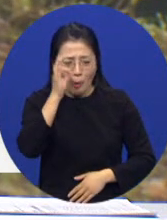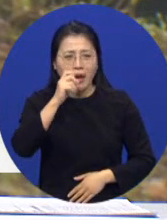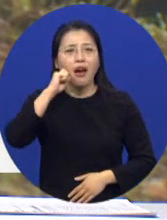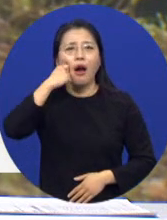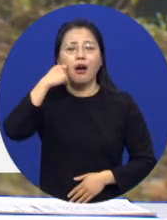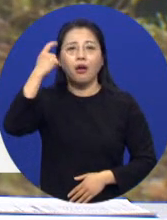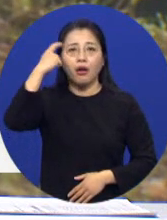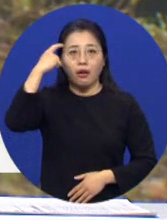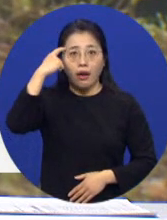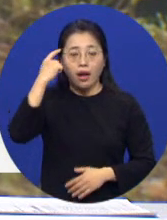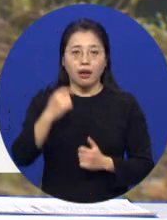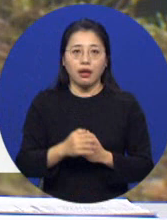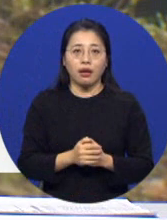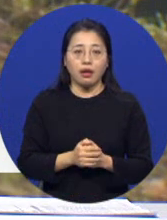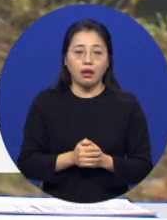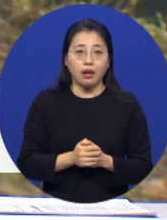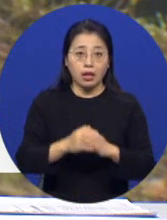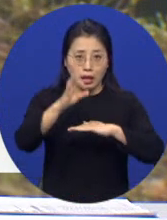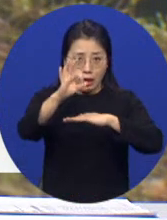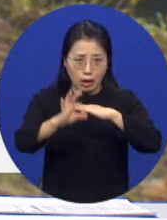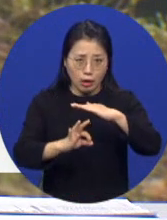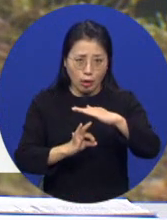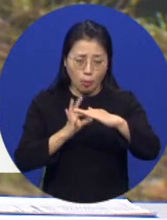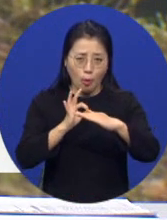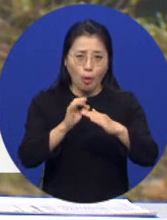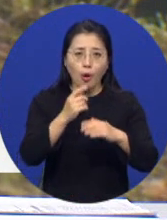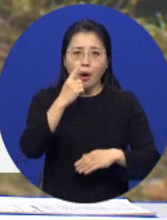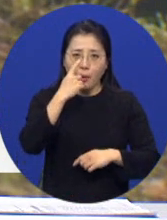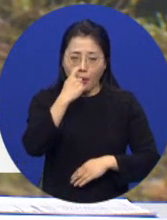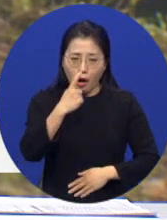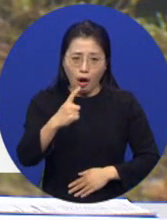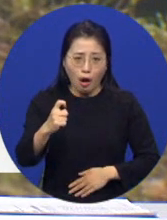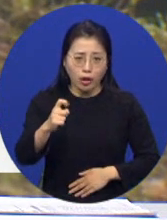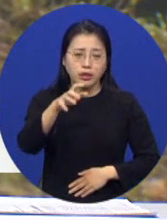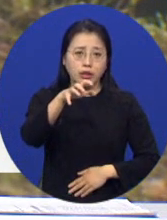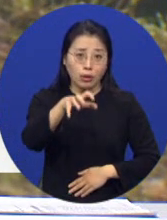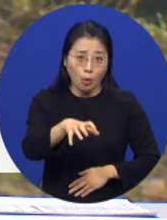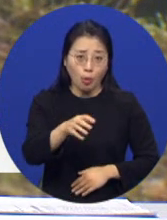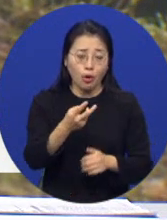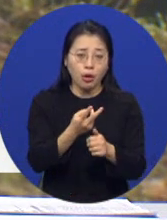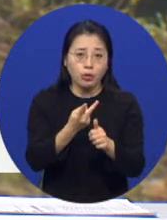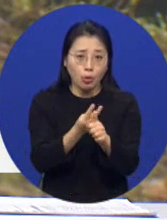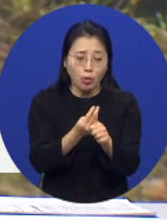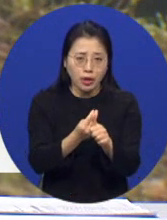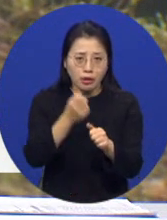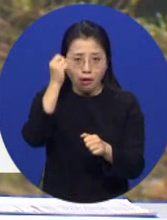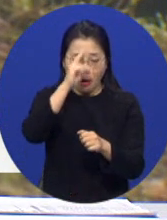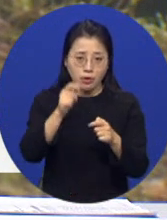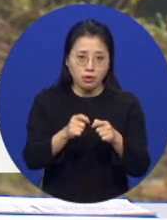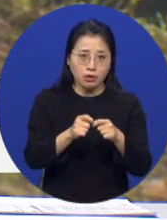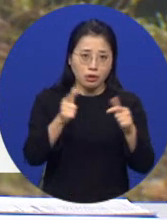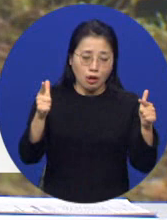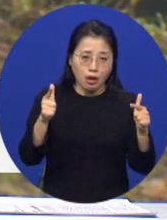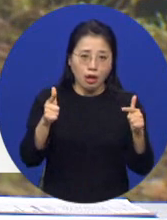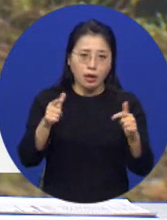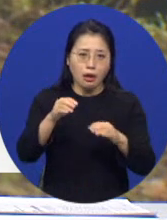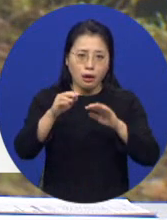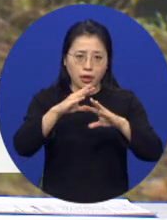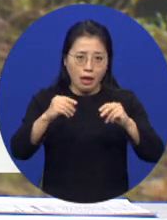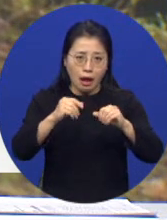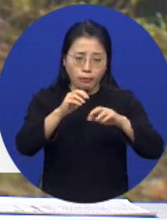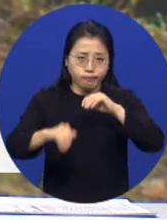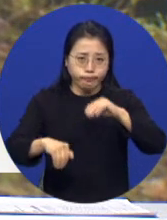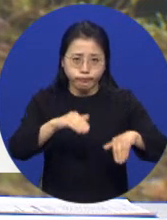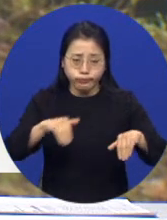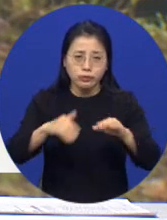제주의 일몰 명소에 토끼들이 갑자기 늘어나 굴을 파기 시작하면서 환경이 크게 훼손됐기